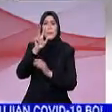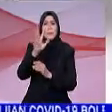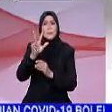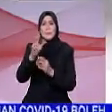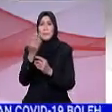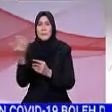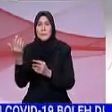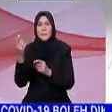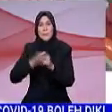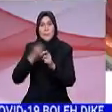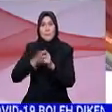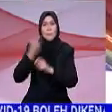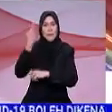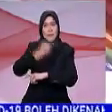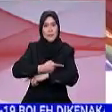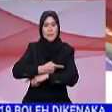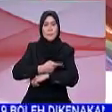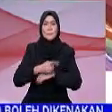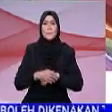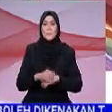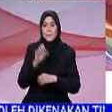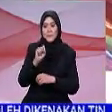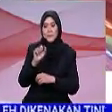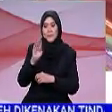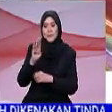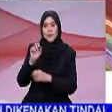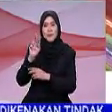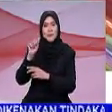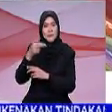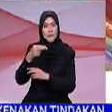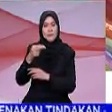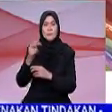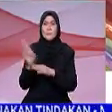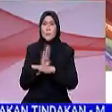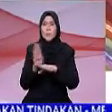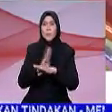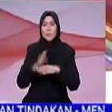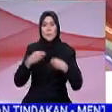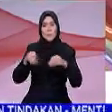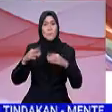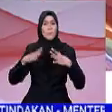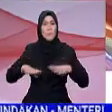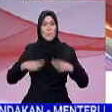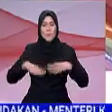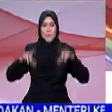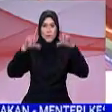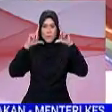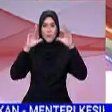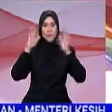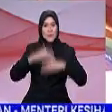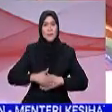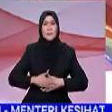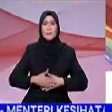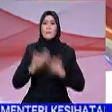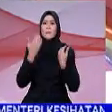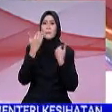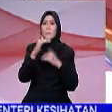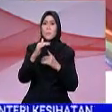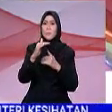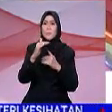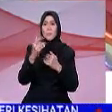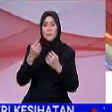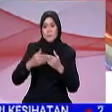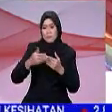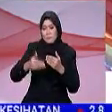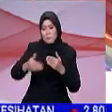3 angka setiap hari. Sabaria Hussein, usahawan yang menjual pakaian solat wanita, memberitahu biasanya dalam tempoh